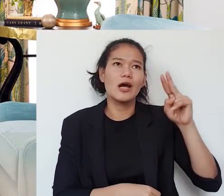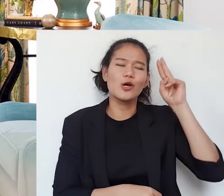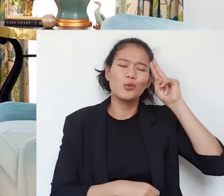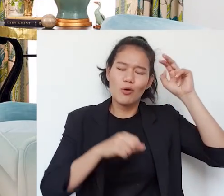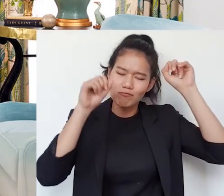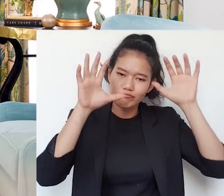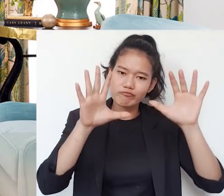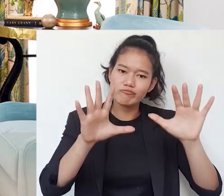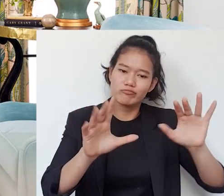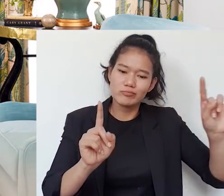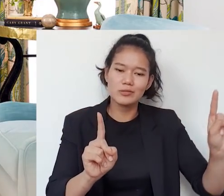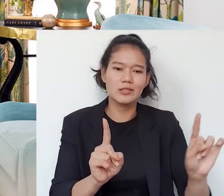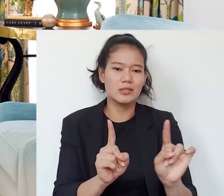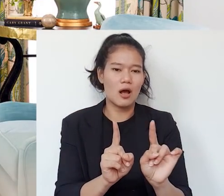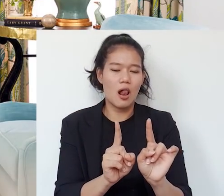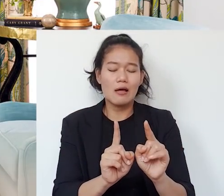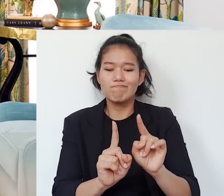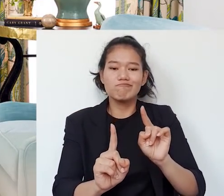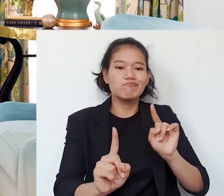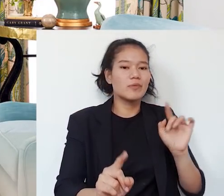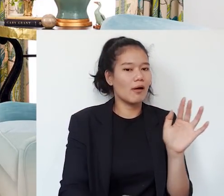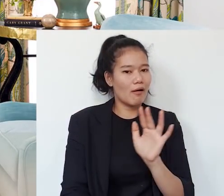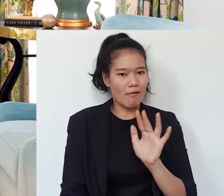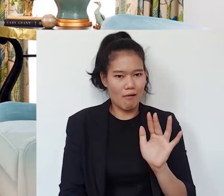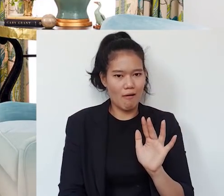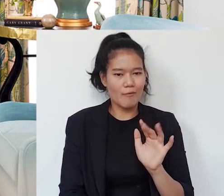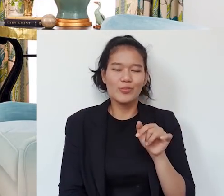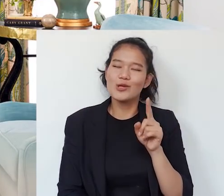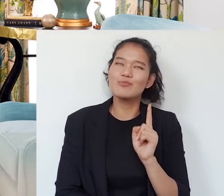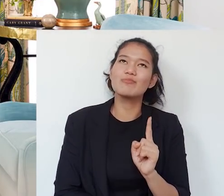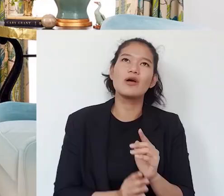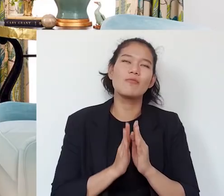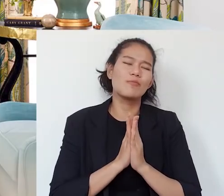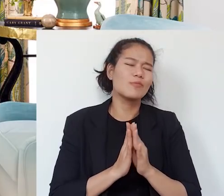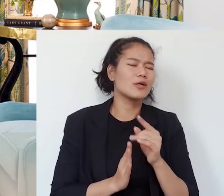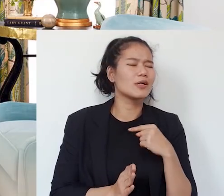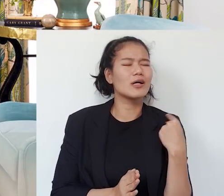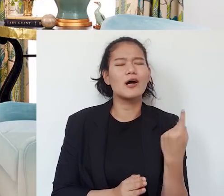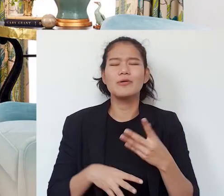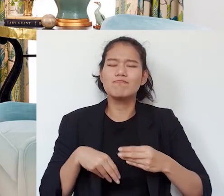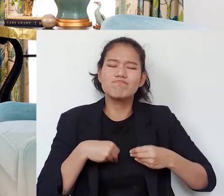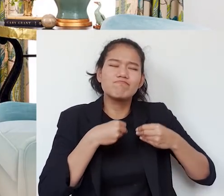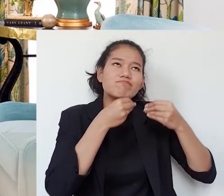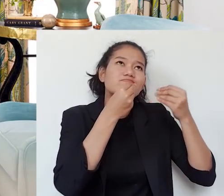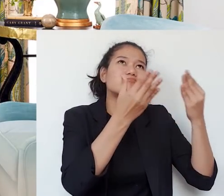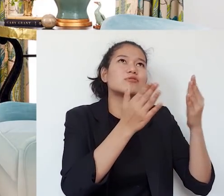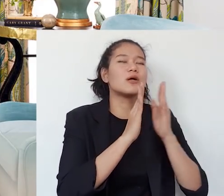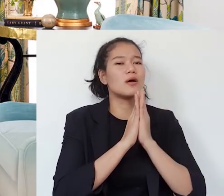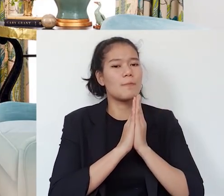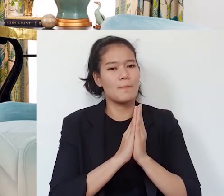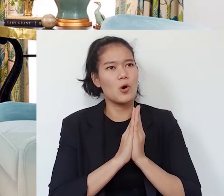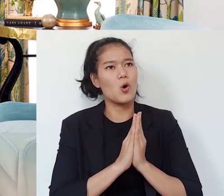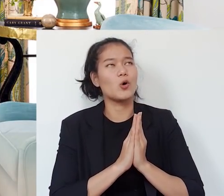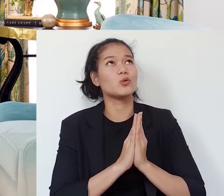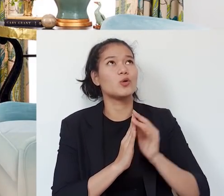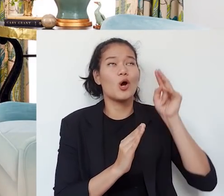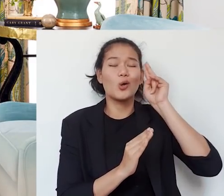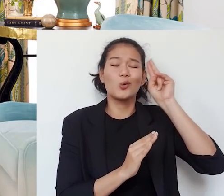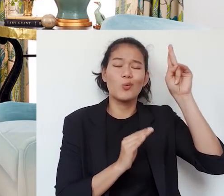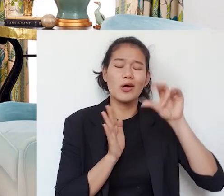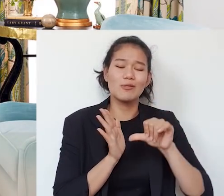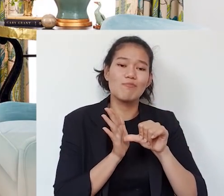percaya Tuhan ada di sana, Tuhan tidak meninggalkan mereka, dan karena itu sungguh kami berserah untuk